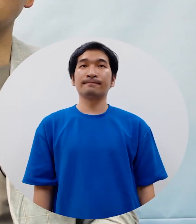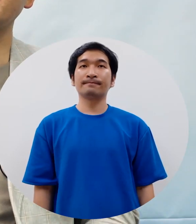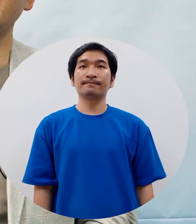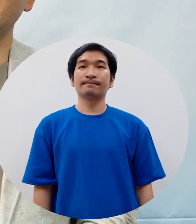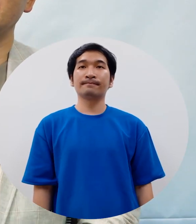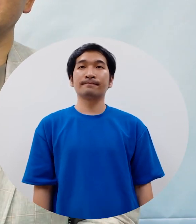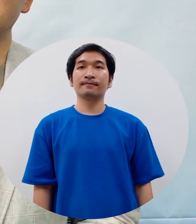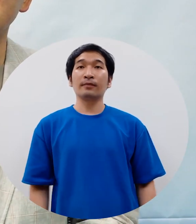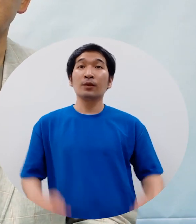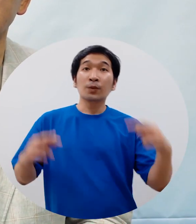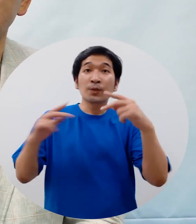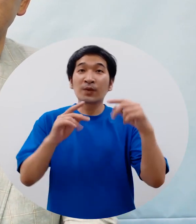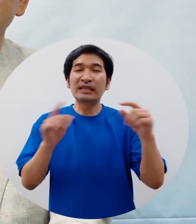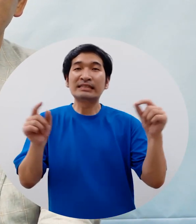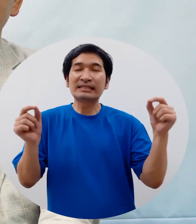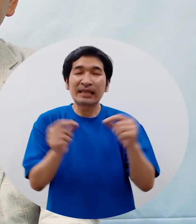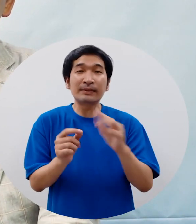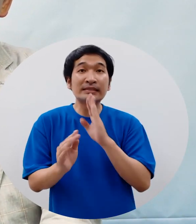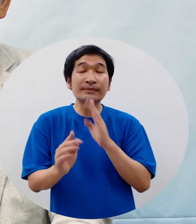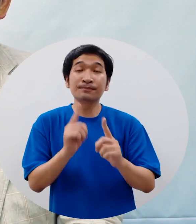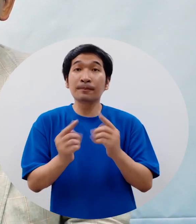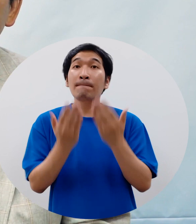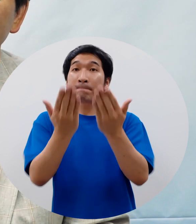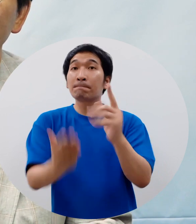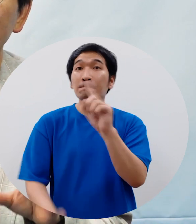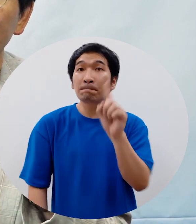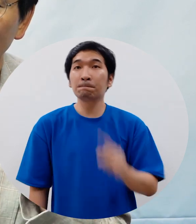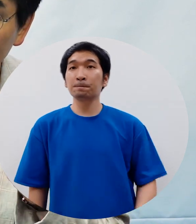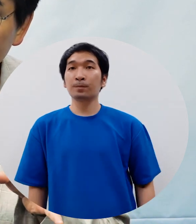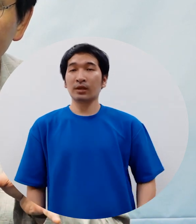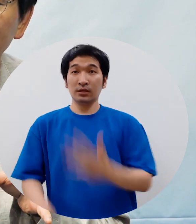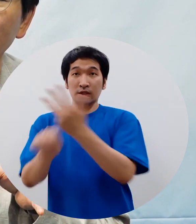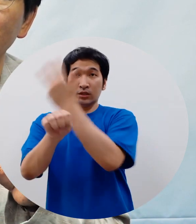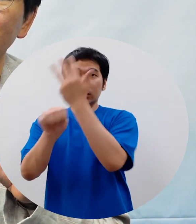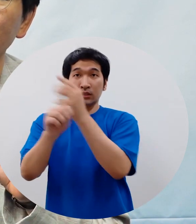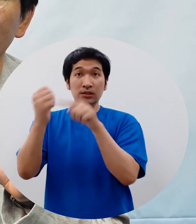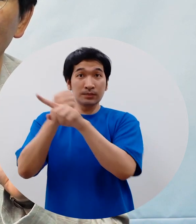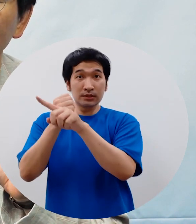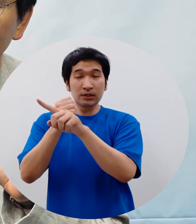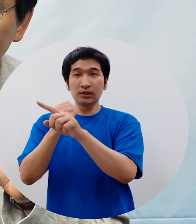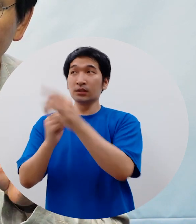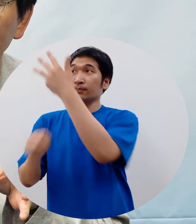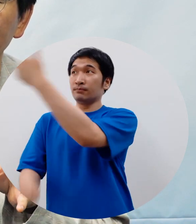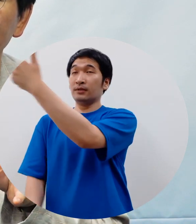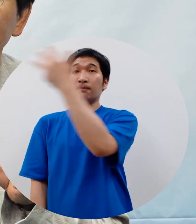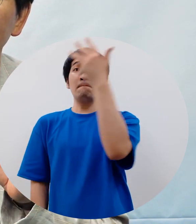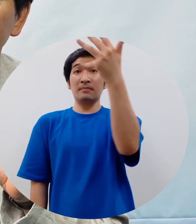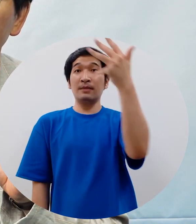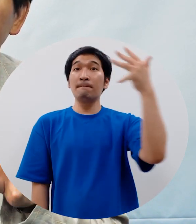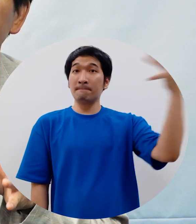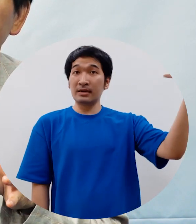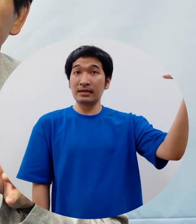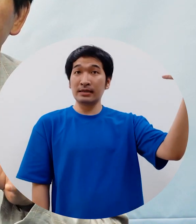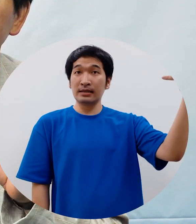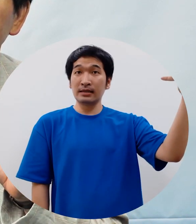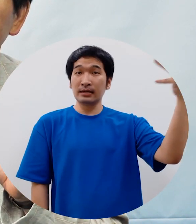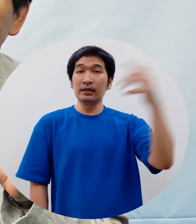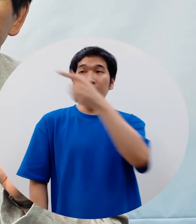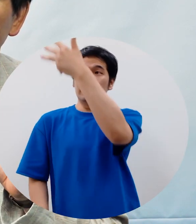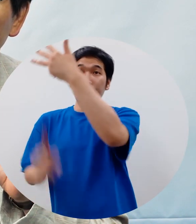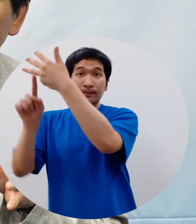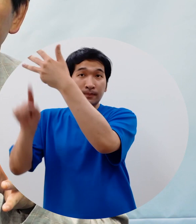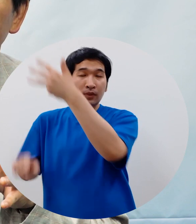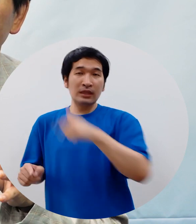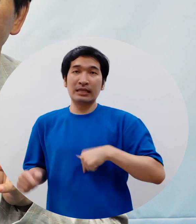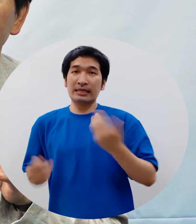방송 토론 때 진짜 짧게 말씀을 드렸는데 8시간 어떤 일이든 노동을 하면